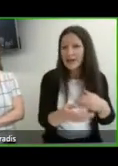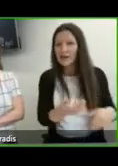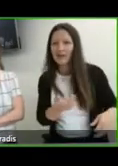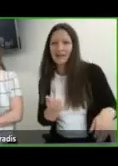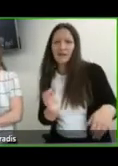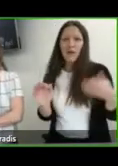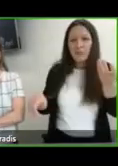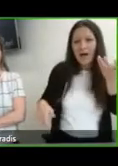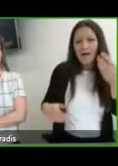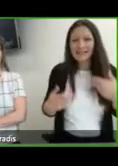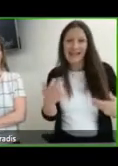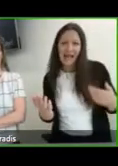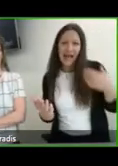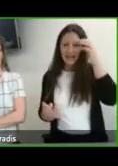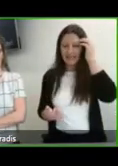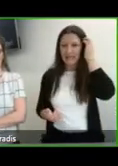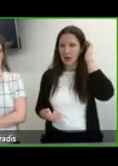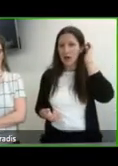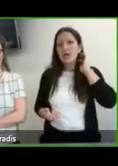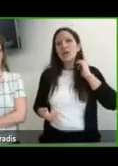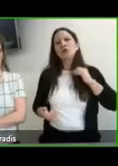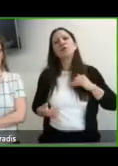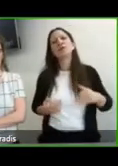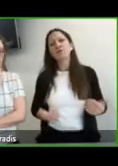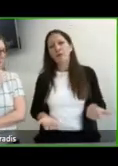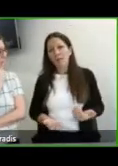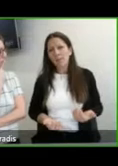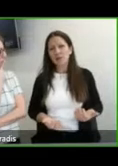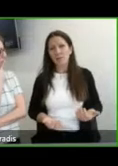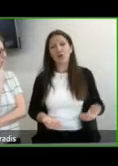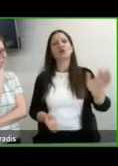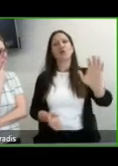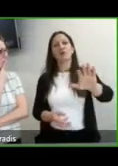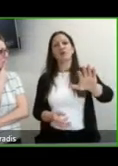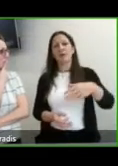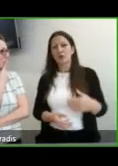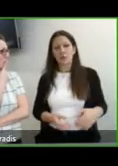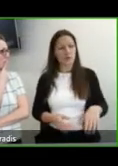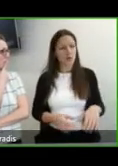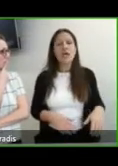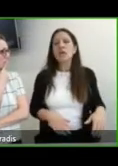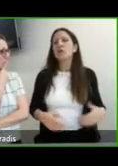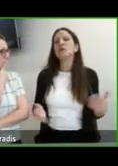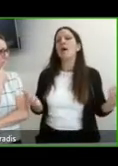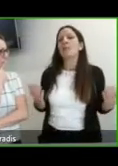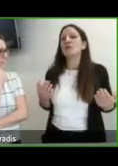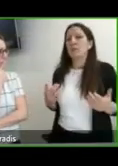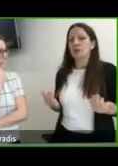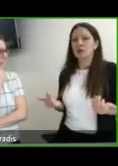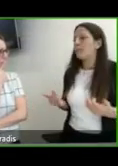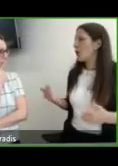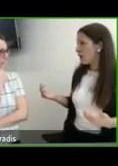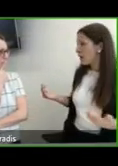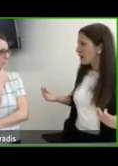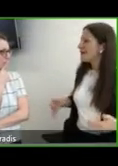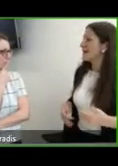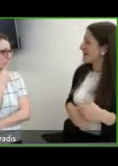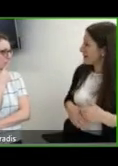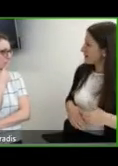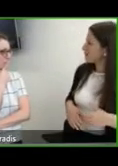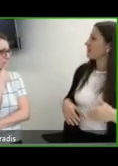chercher les fondements et derrière, et etc. Je suis souvent plus en, ben je sais pas vous, mais moi c'est comme ça, je suis souvent plus en posture